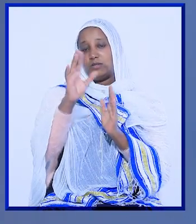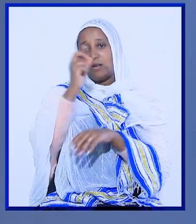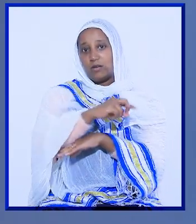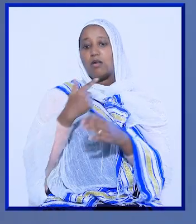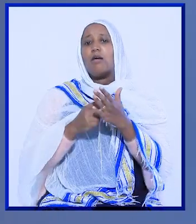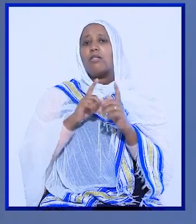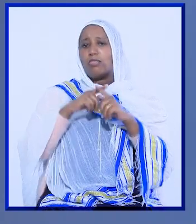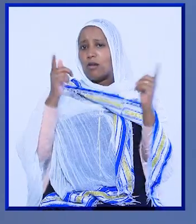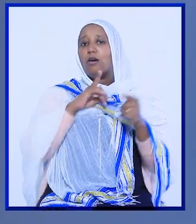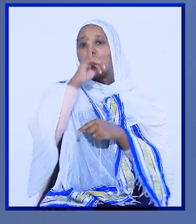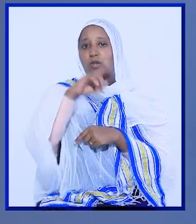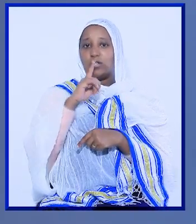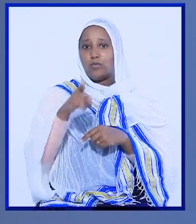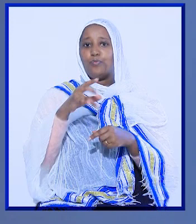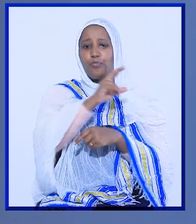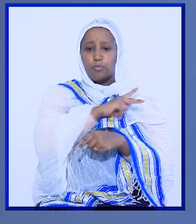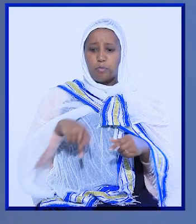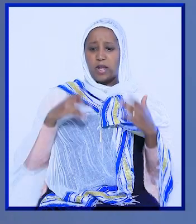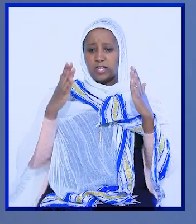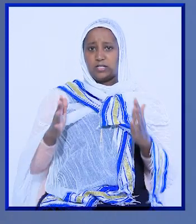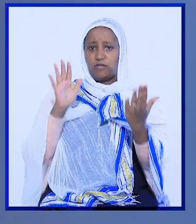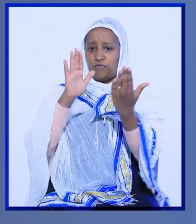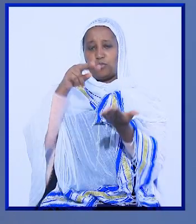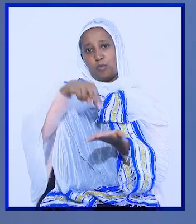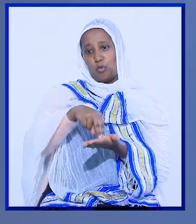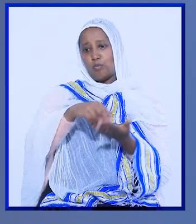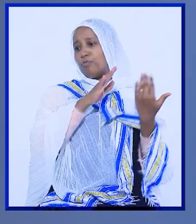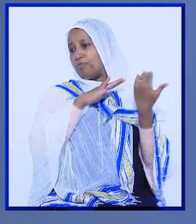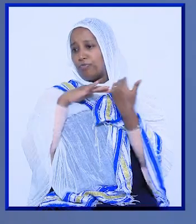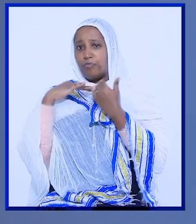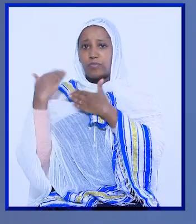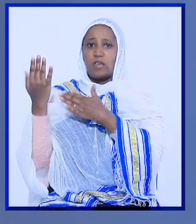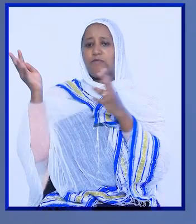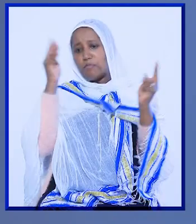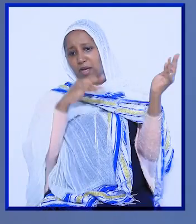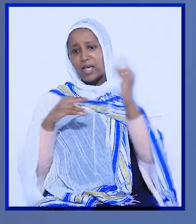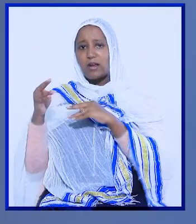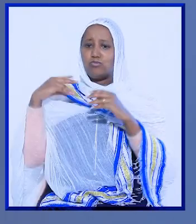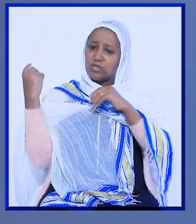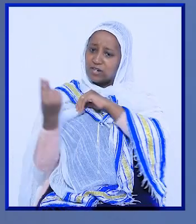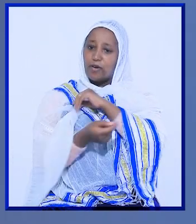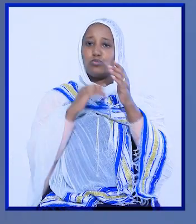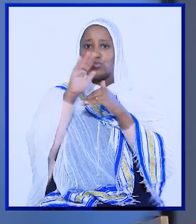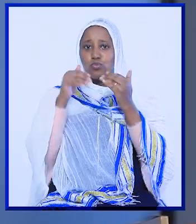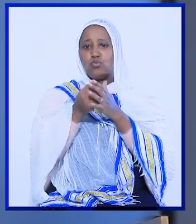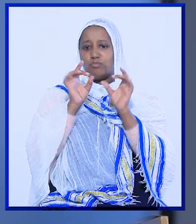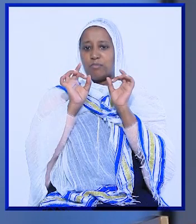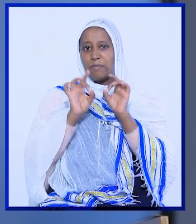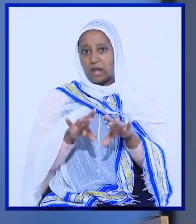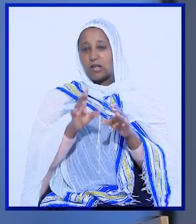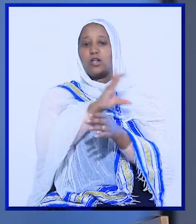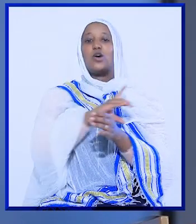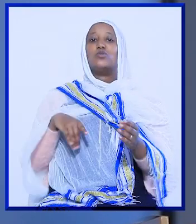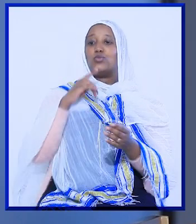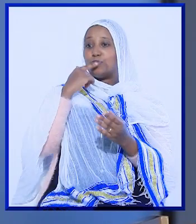5 ቀን። ይሄ ታላቅ እውነት ነው። በጥባት በነገስታት ፊት በመቆም ሰይፋቸውን፣ መከራቸውን፣ ስቃያቸውን፣ ግርፋታቸውን በመናቅ